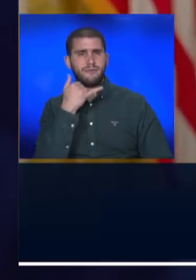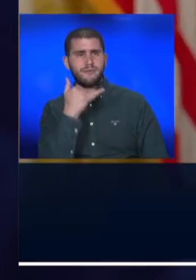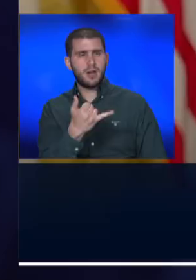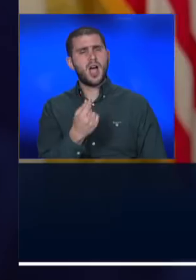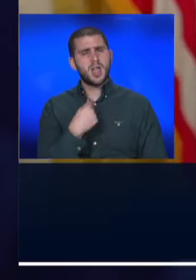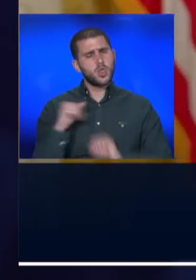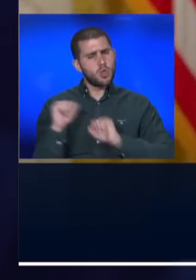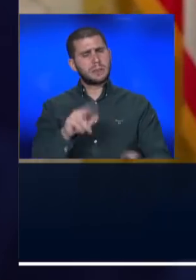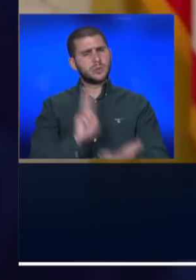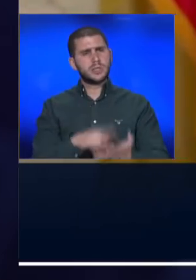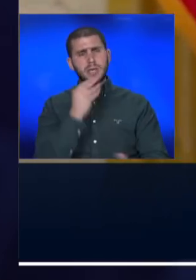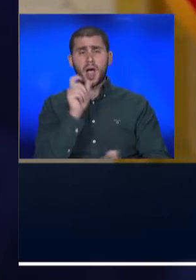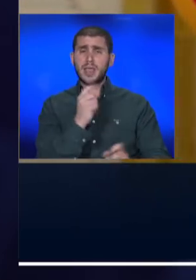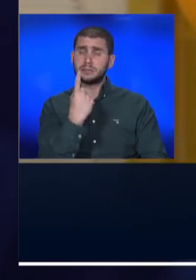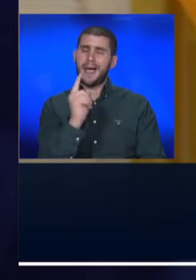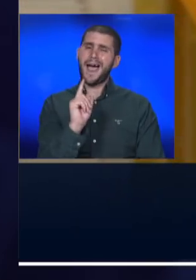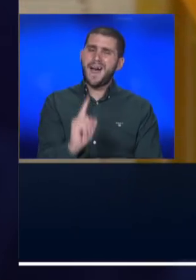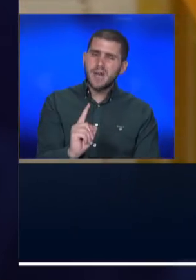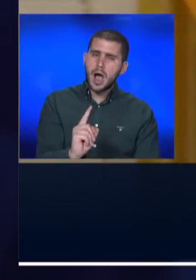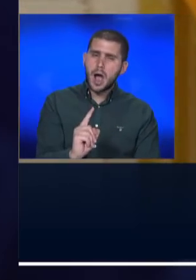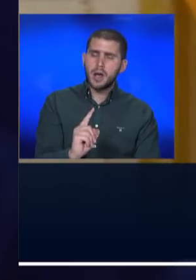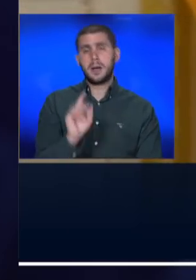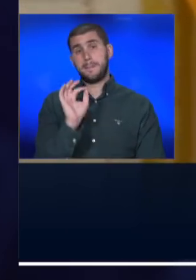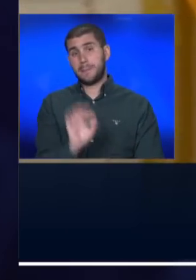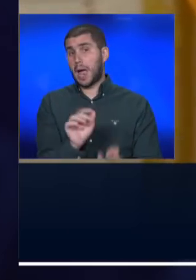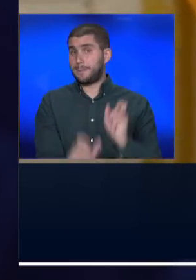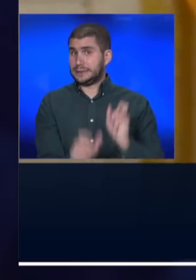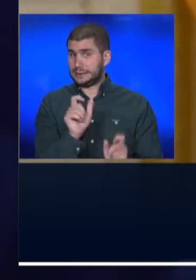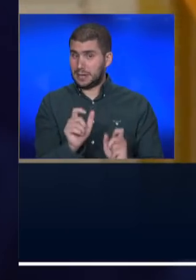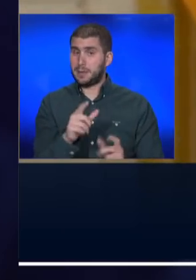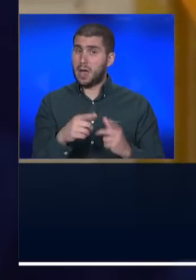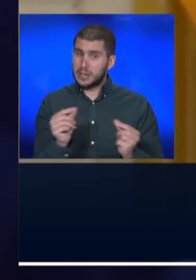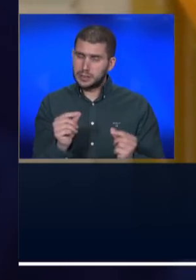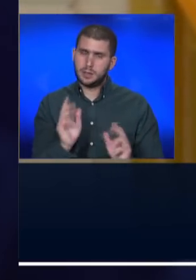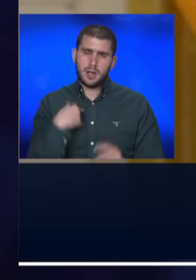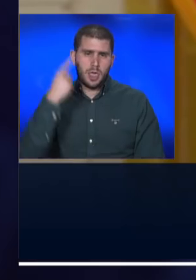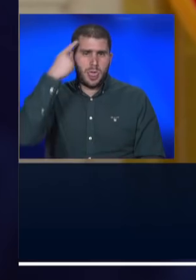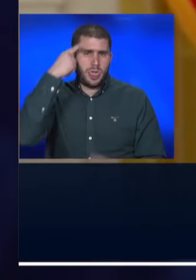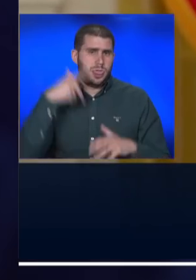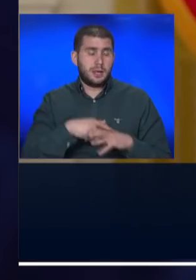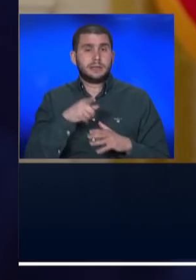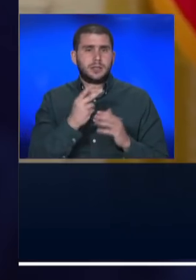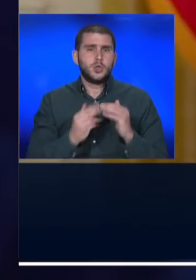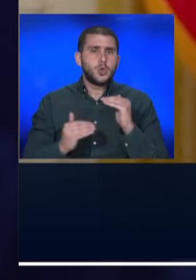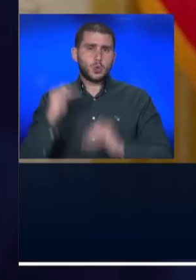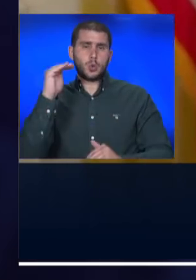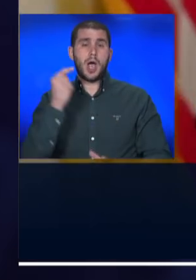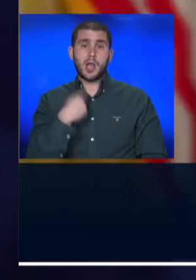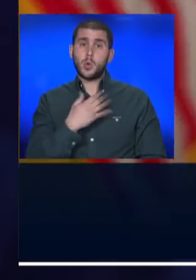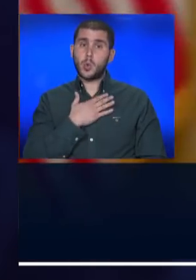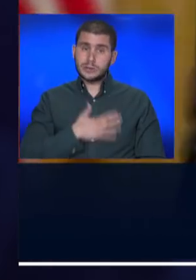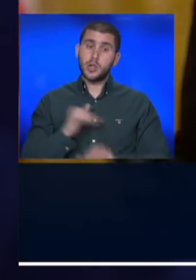להגנה עצמית, אבל הפגיעה באזרחים ברצועת עזה מאוד מטרידה אותי, וזה עולה עוד מדרגה. אני תומך בהפסקת